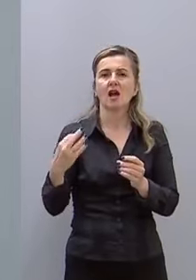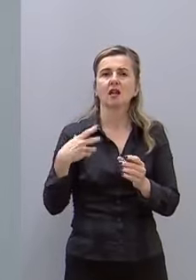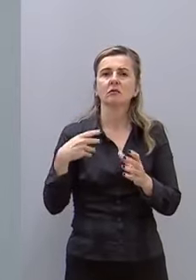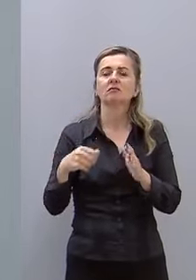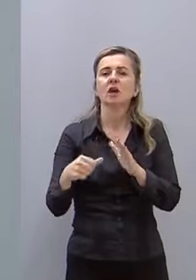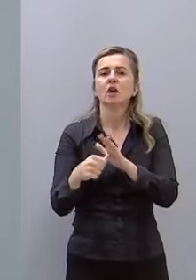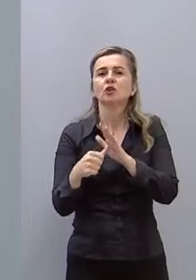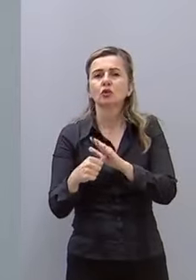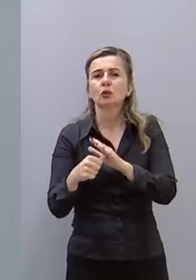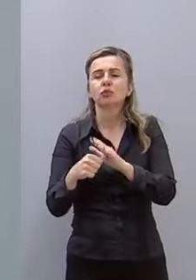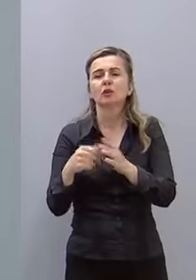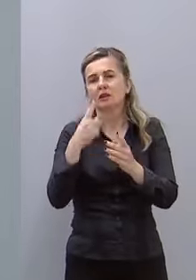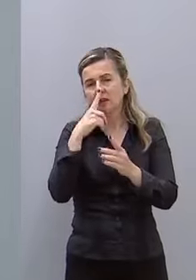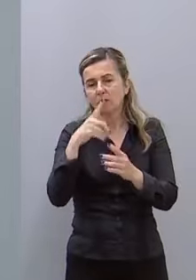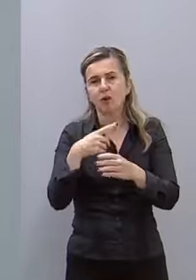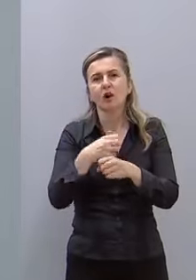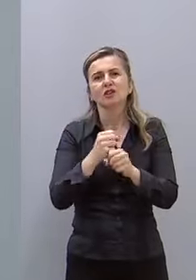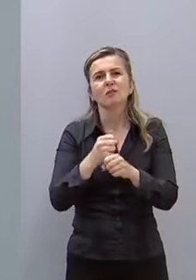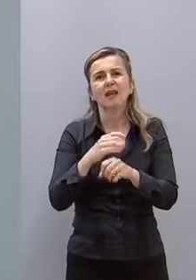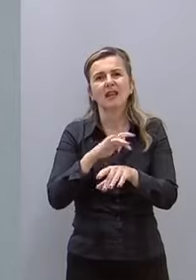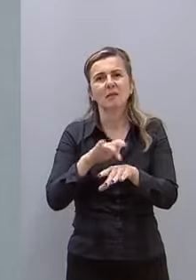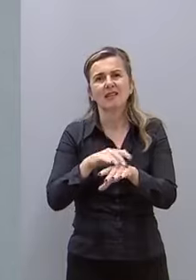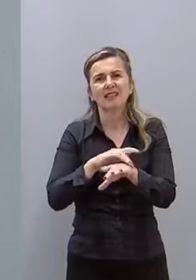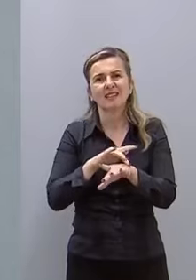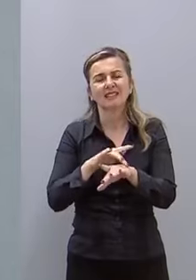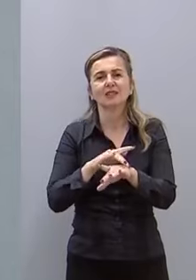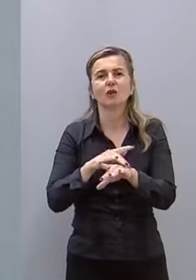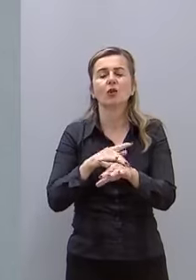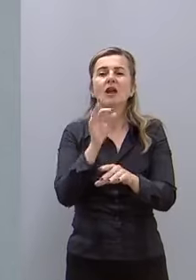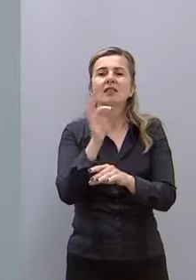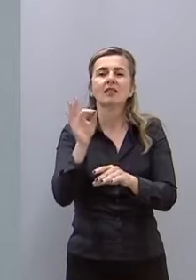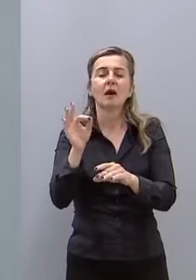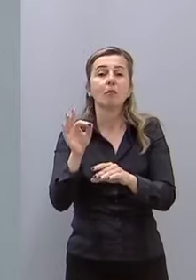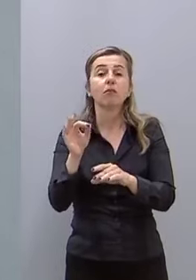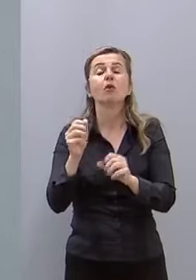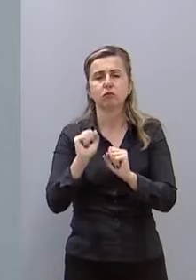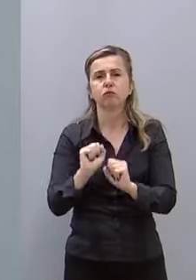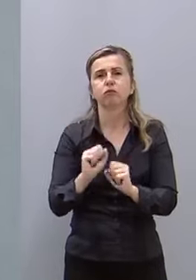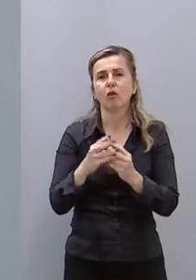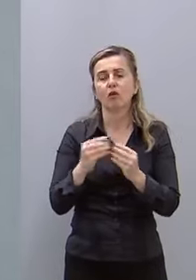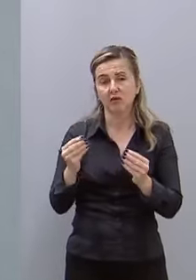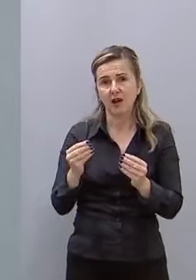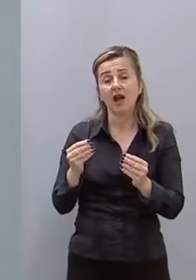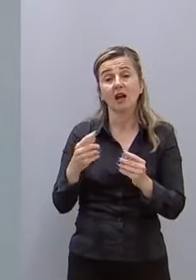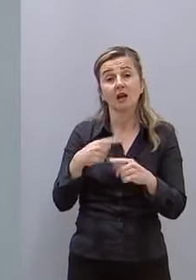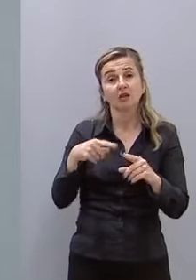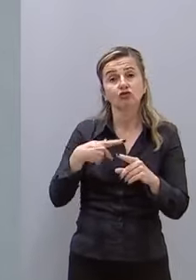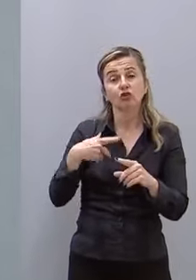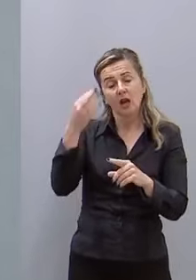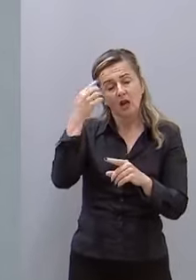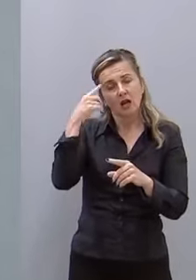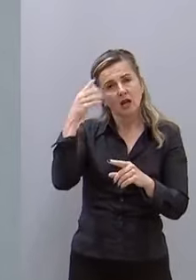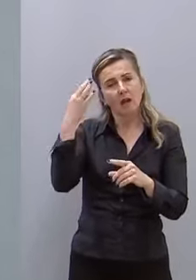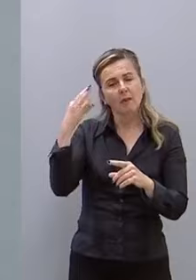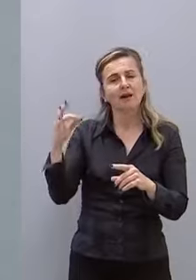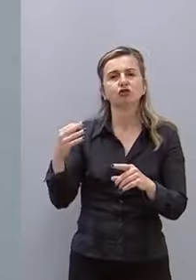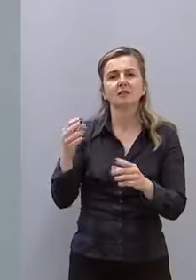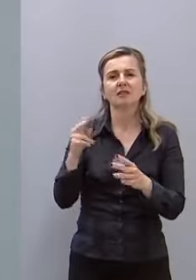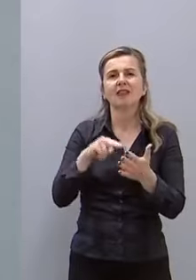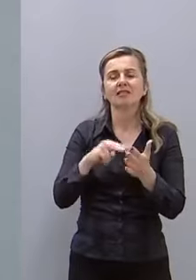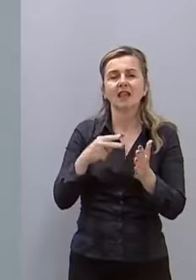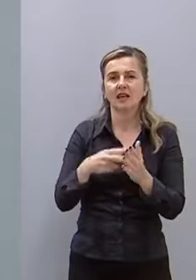ad una sperimentazione appunto con i tamponi a tappeto sicuramente lo possiamo fare è sicuramente ne abbiamo la capacità tecnica e lavoro della